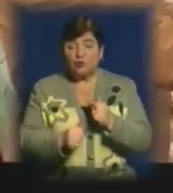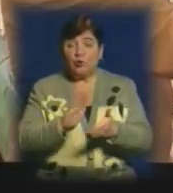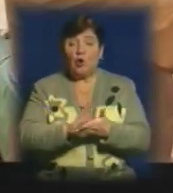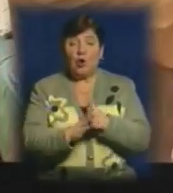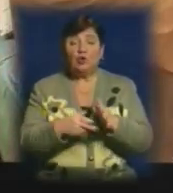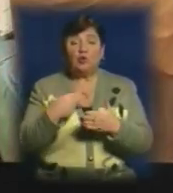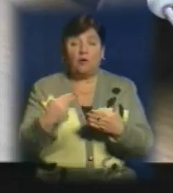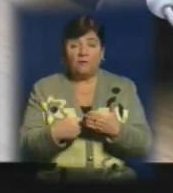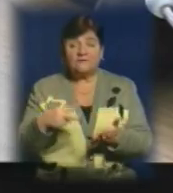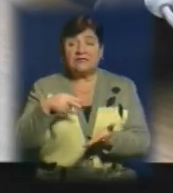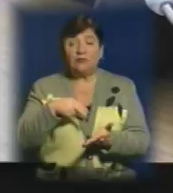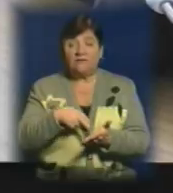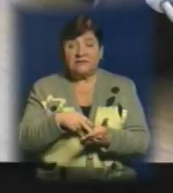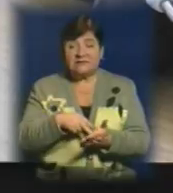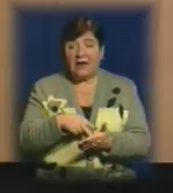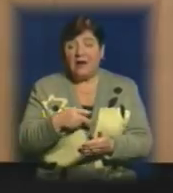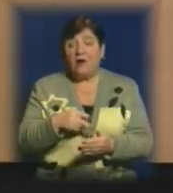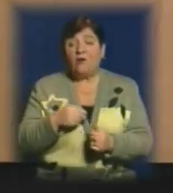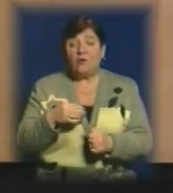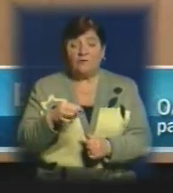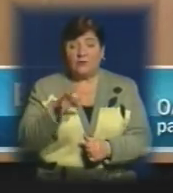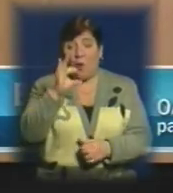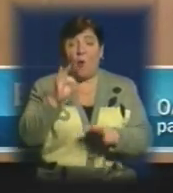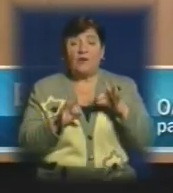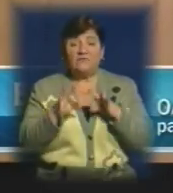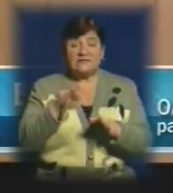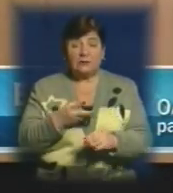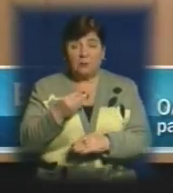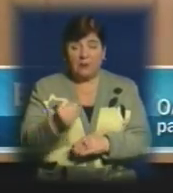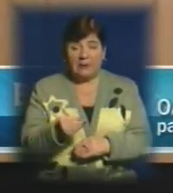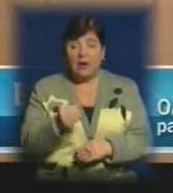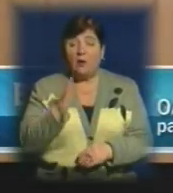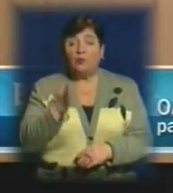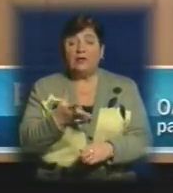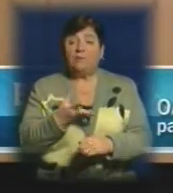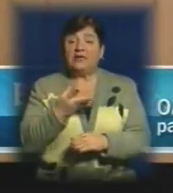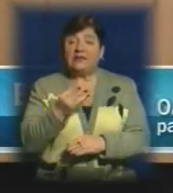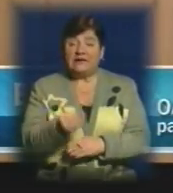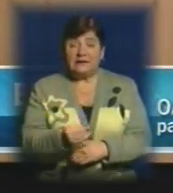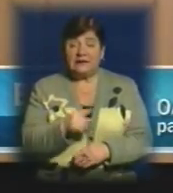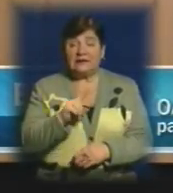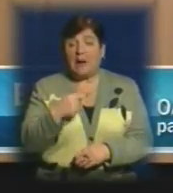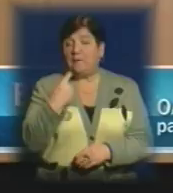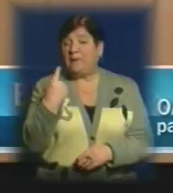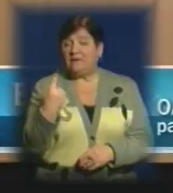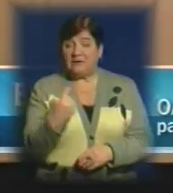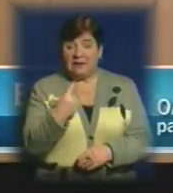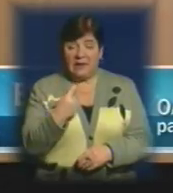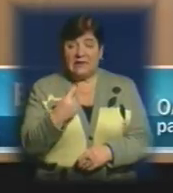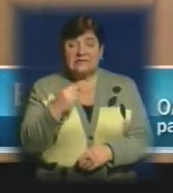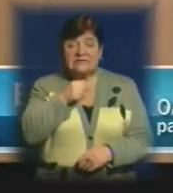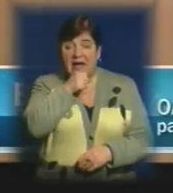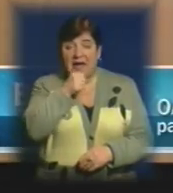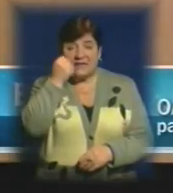договору встановлюватиметься свій коефіцієнт оплати. Держава буде більше коштів платити на первинці за літніх людей